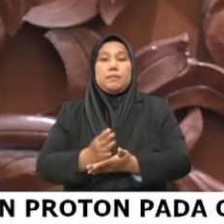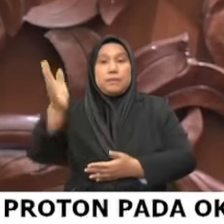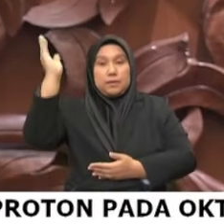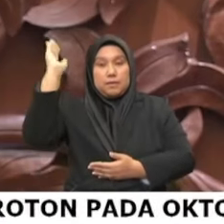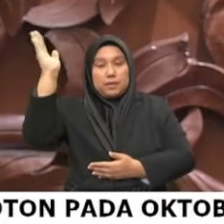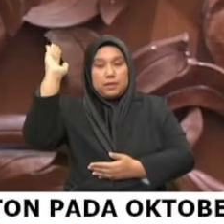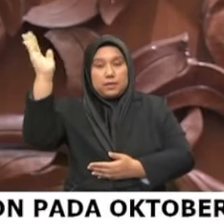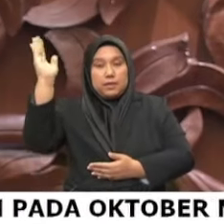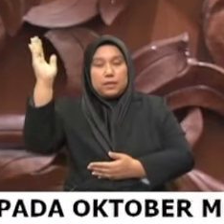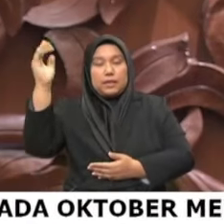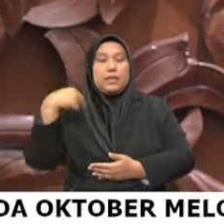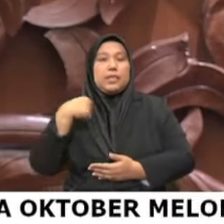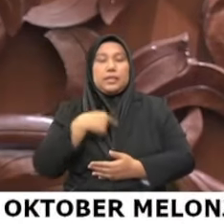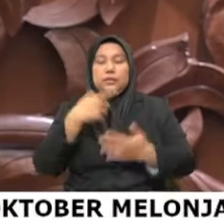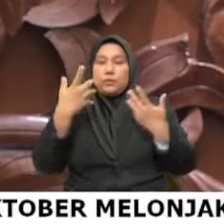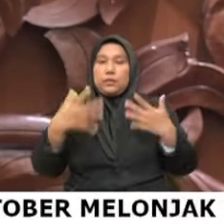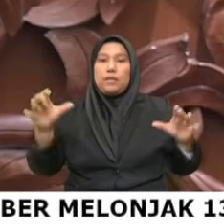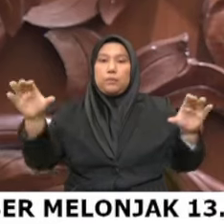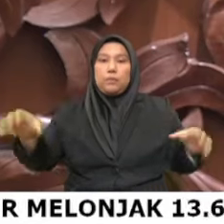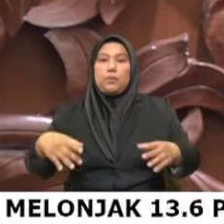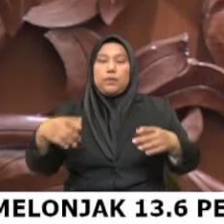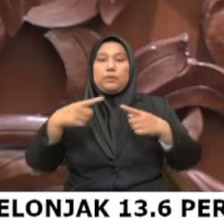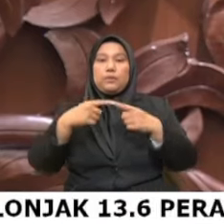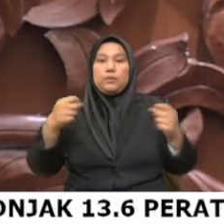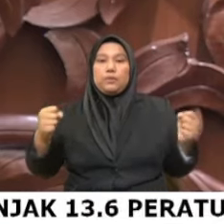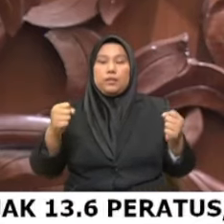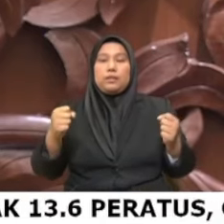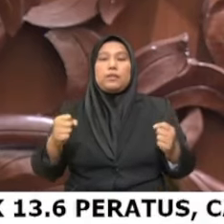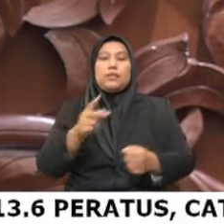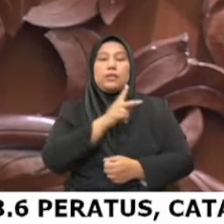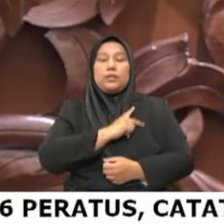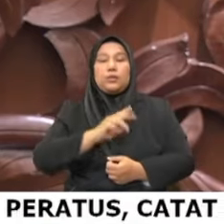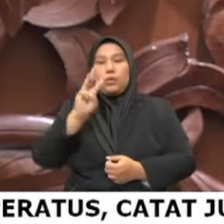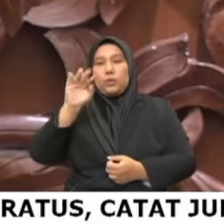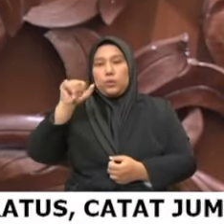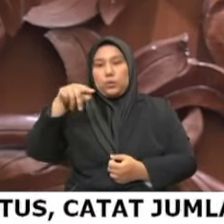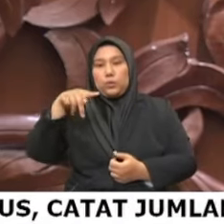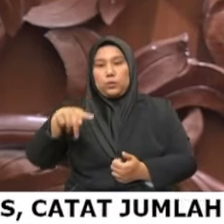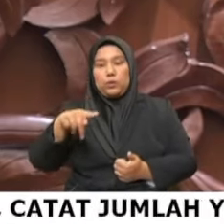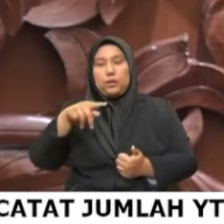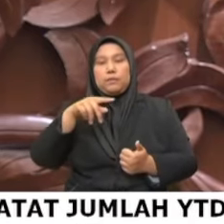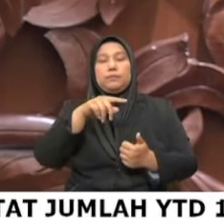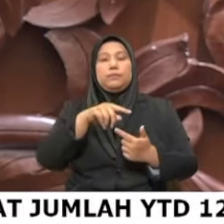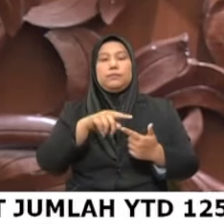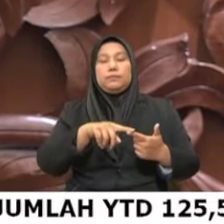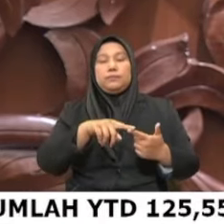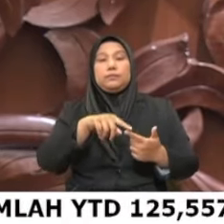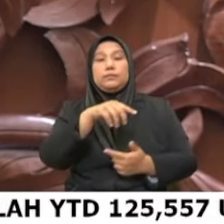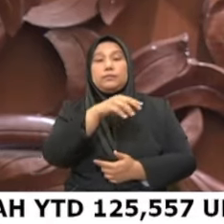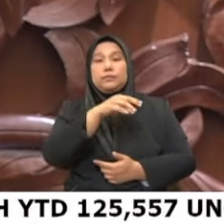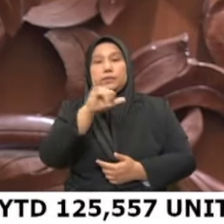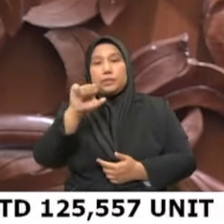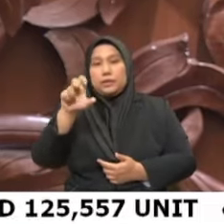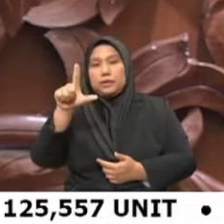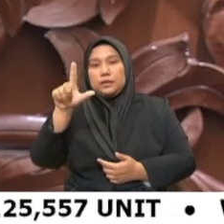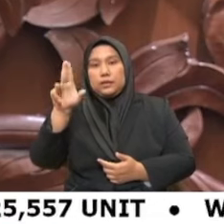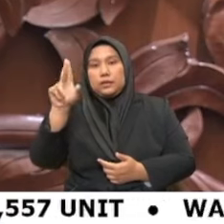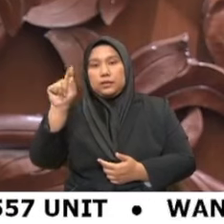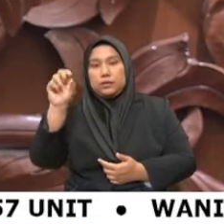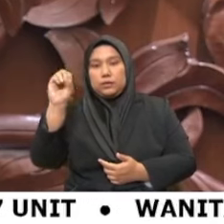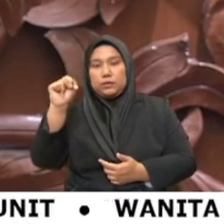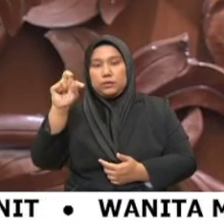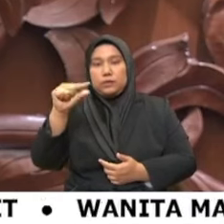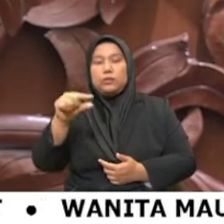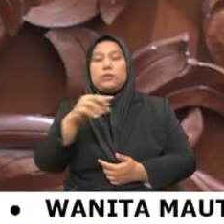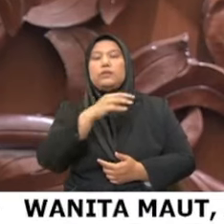Ketua WIP, APN dan yang Jelutong akan duduk bersama saya dan kita find the best